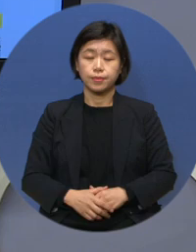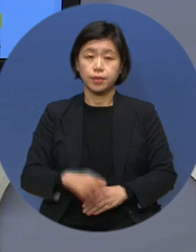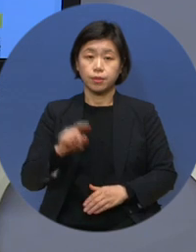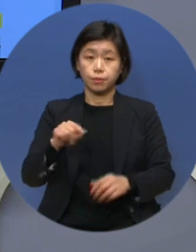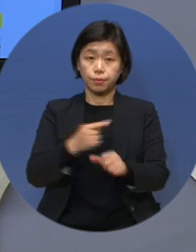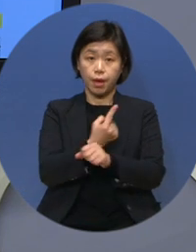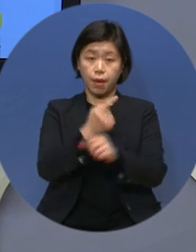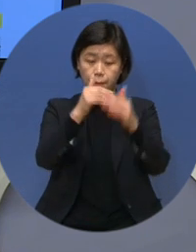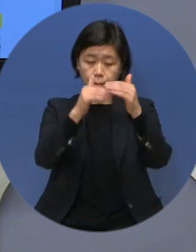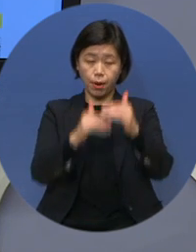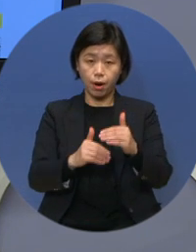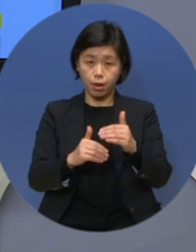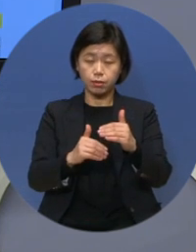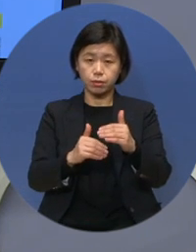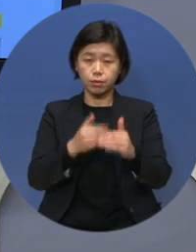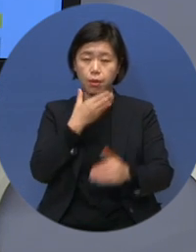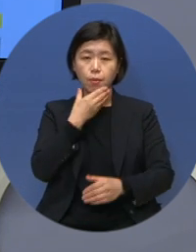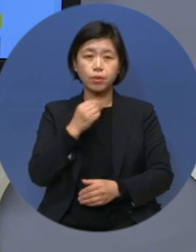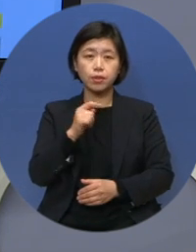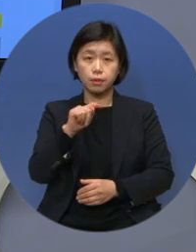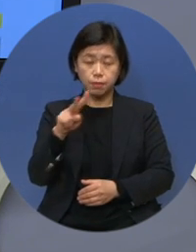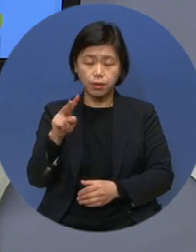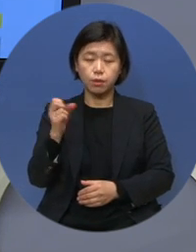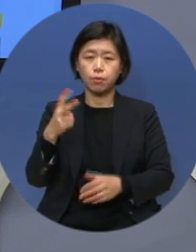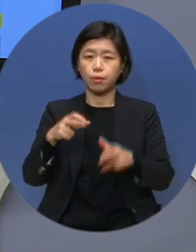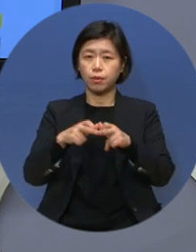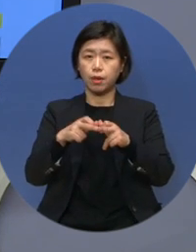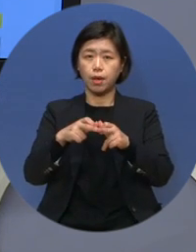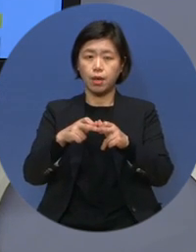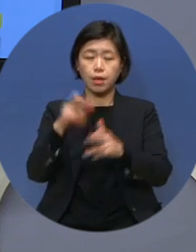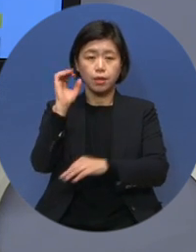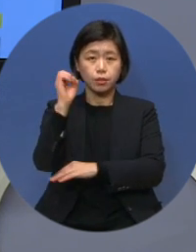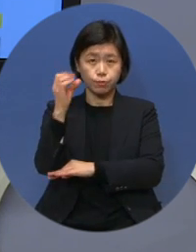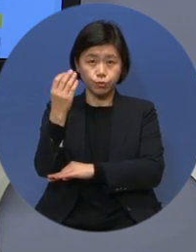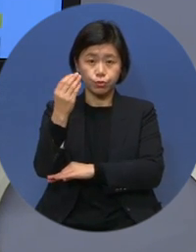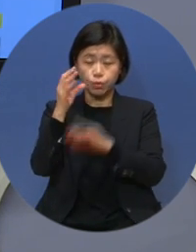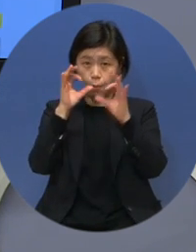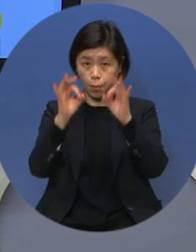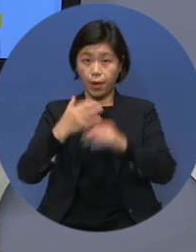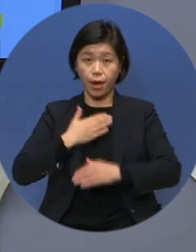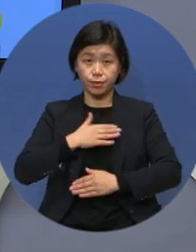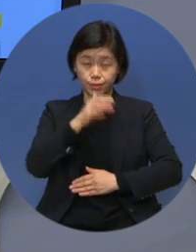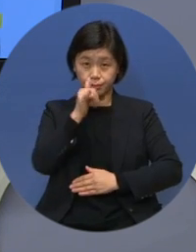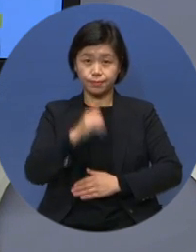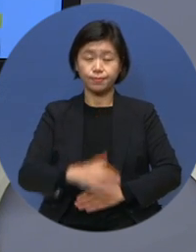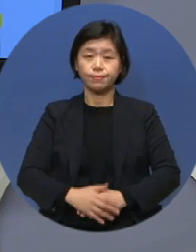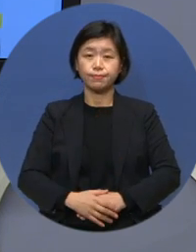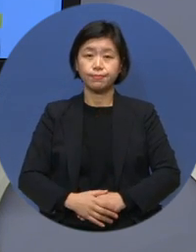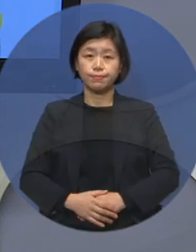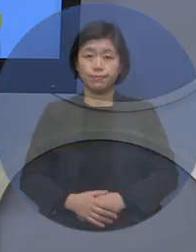이밖에 자세한 사항은 외 편 솜피 주어 장애인 신문 복지 탭이 뉴스를 통해 확인할 수 있습니다